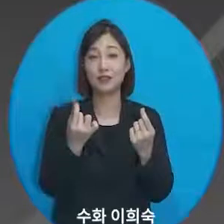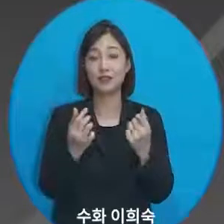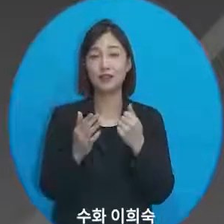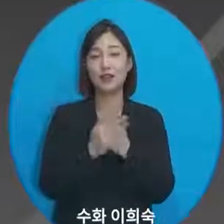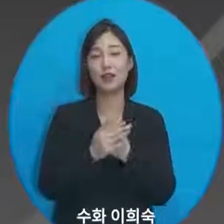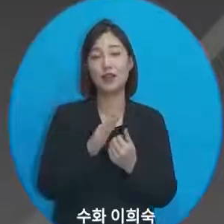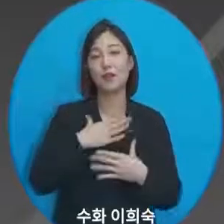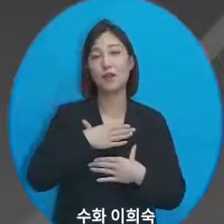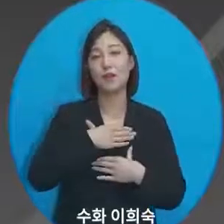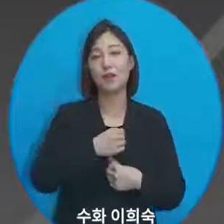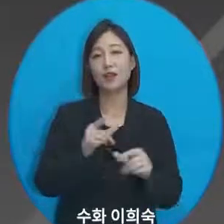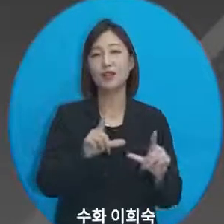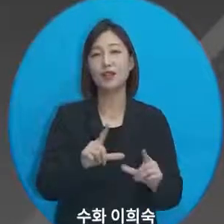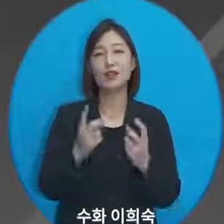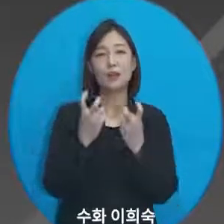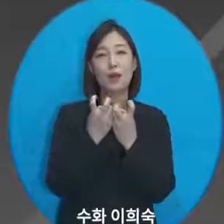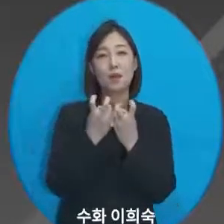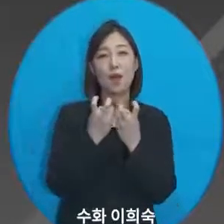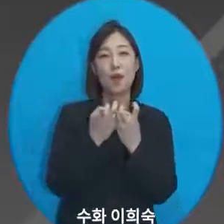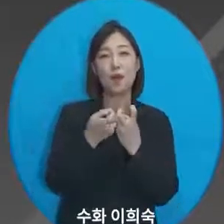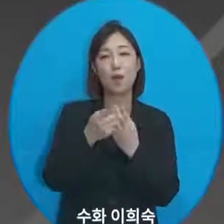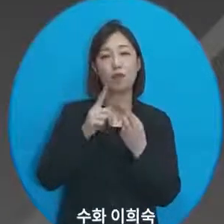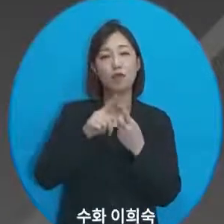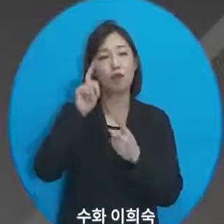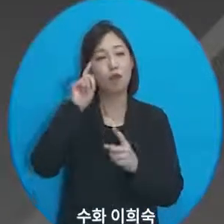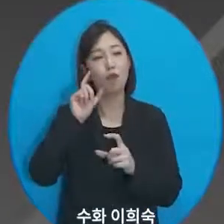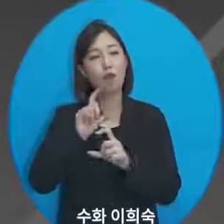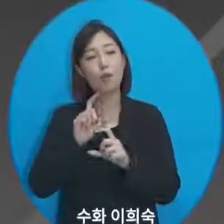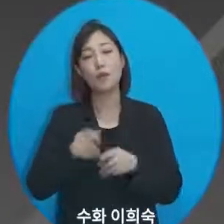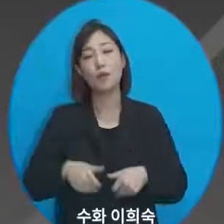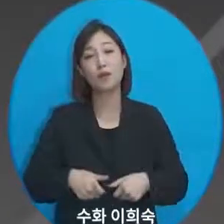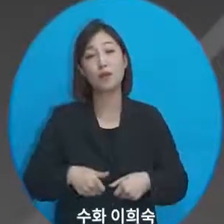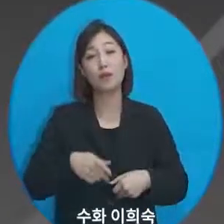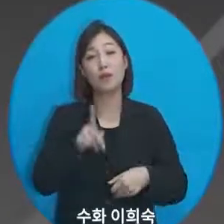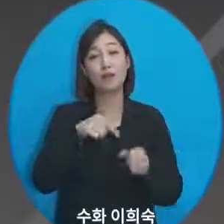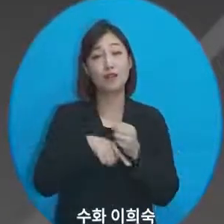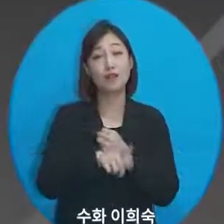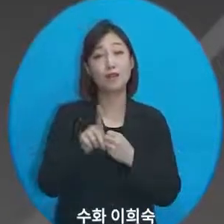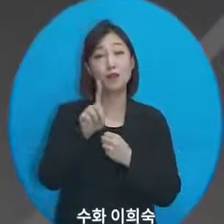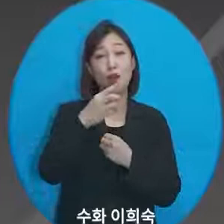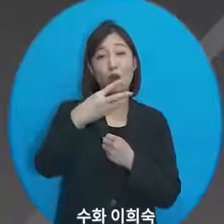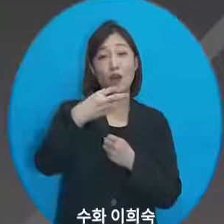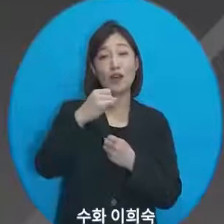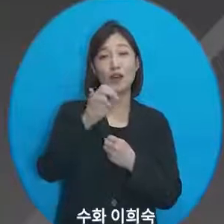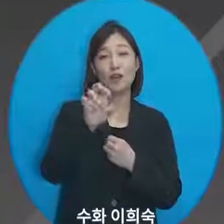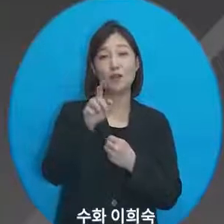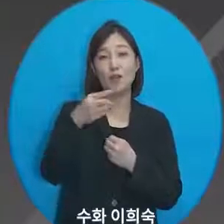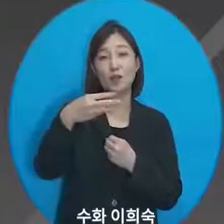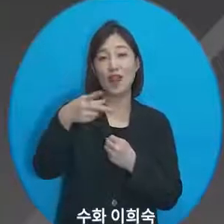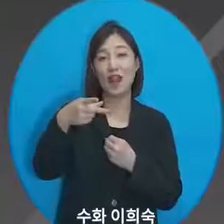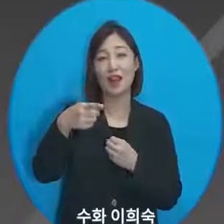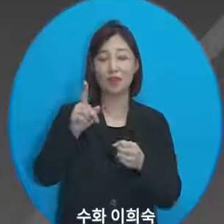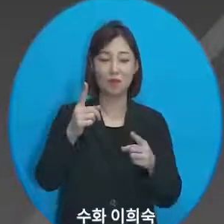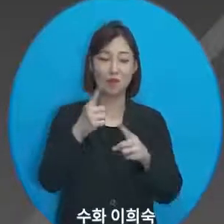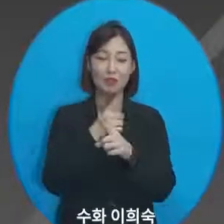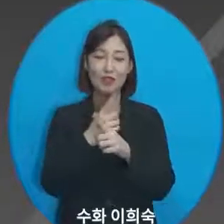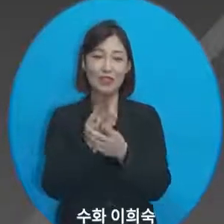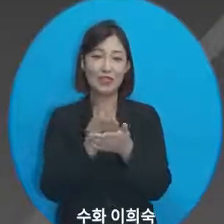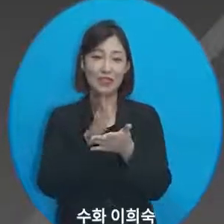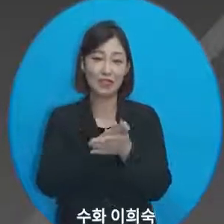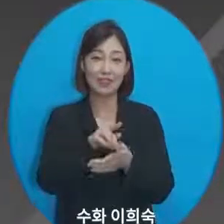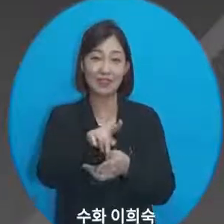고민입니다. 결국 그 말은 리모델링을 통해서 우리가 살고 있는 주거 공간을 노인이